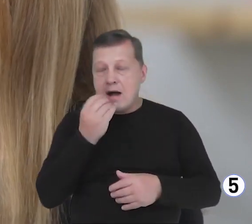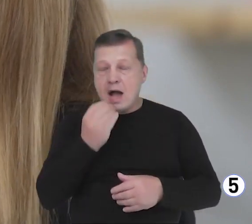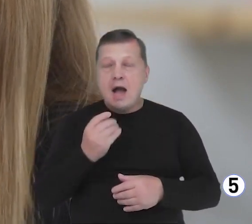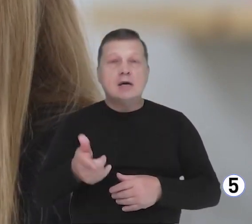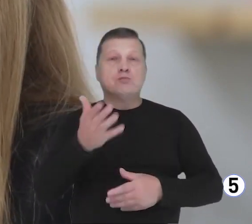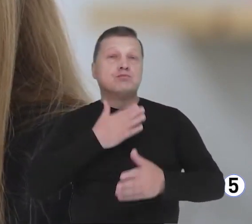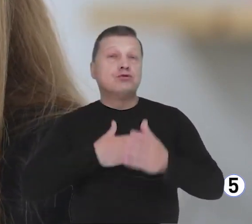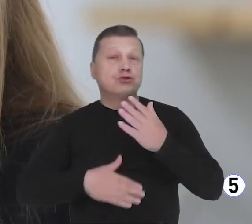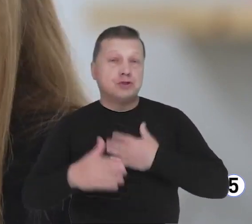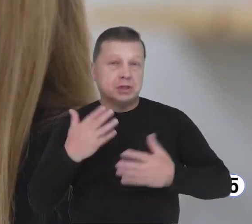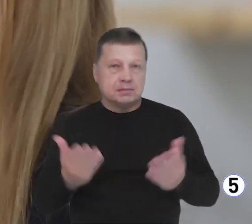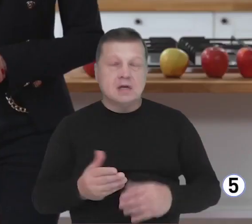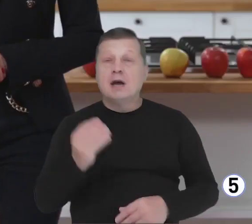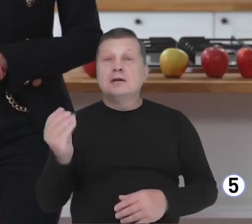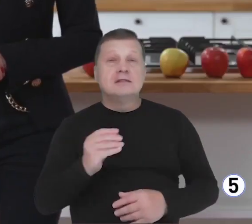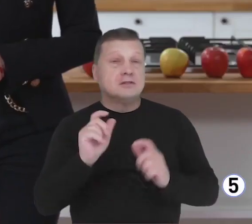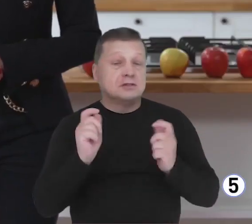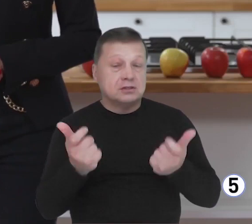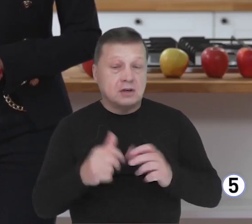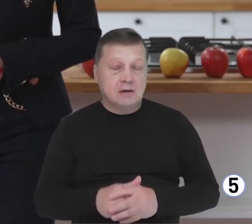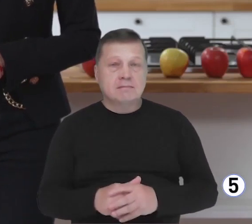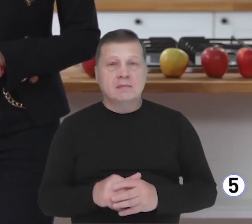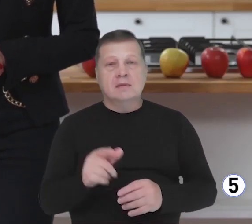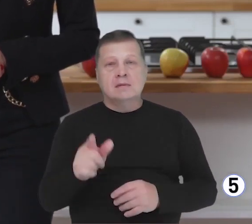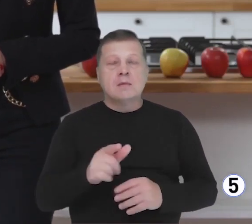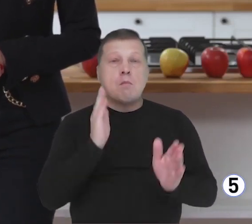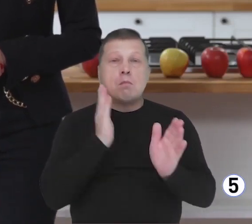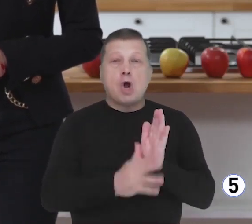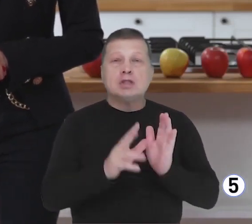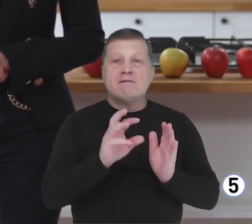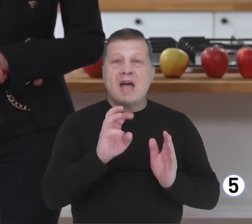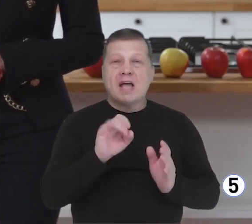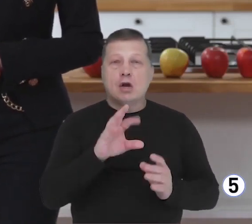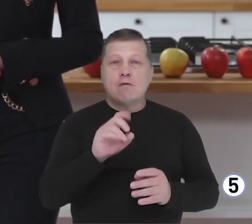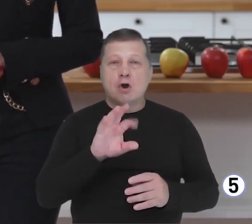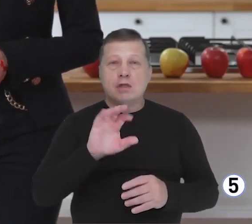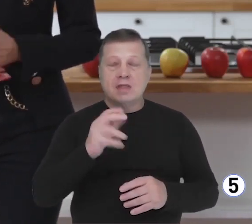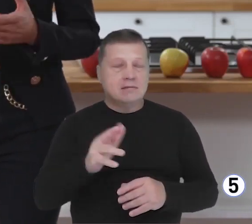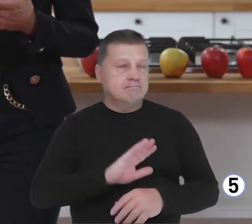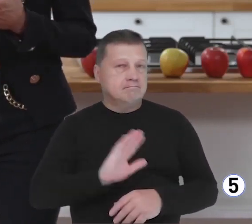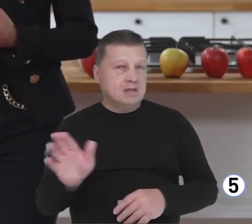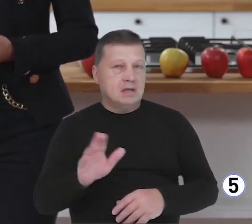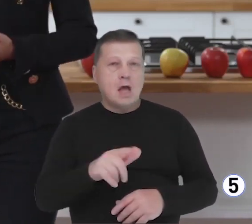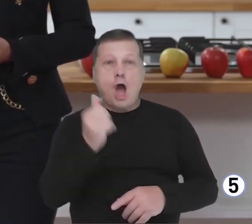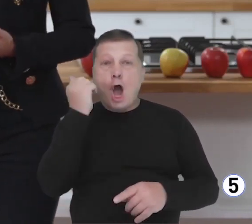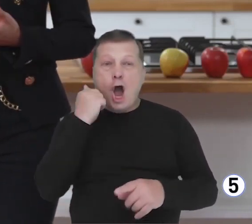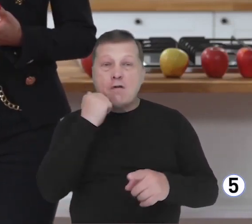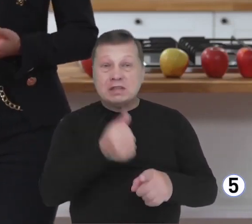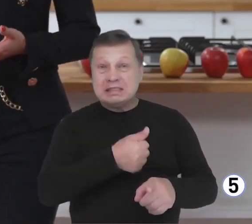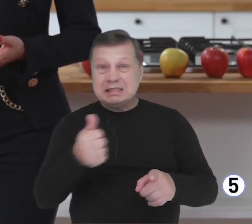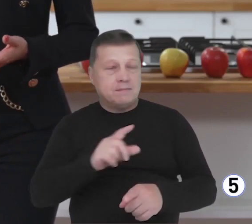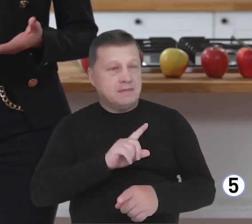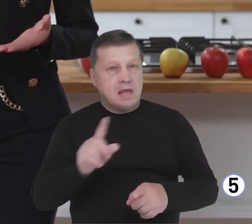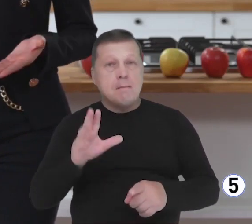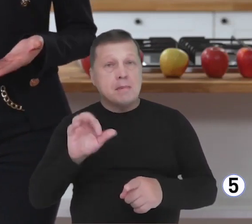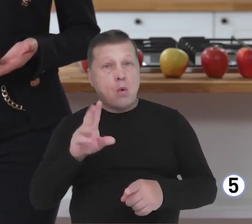dla nas jak najbardziej przyjemne. Co jeszcze? Starajmy się unikać prostych węglowodanów, czyli nie jedzmy na przykład samych owoców, tylko